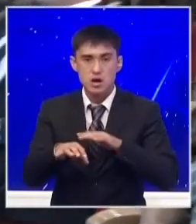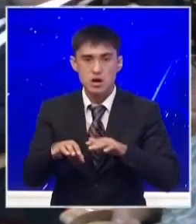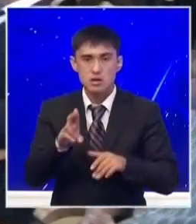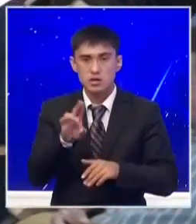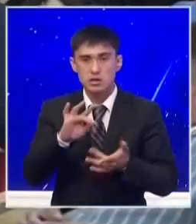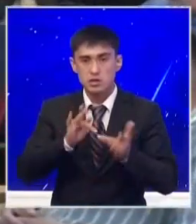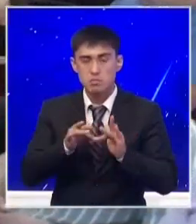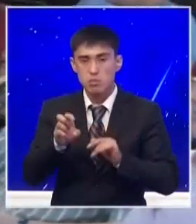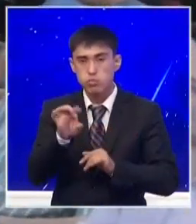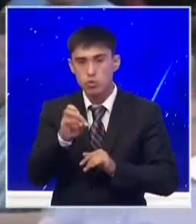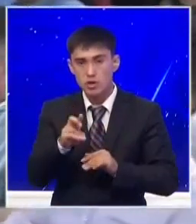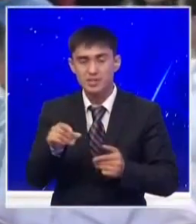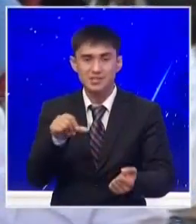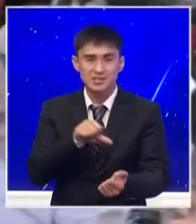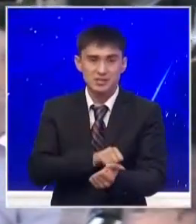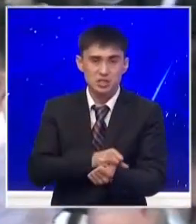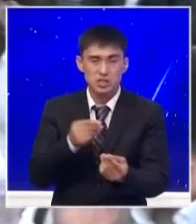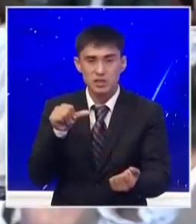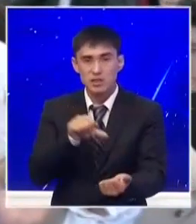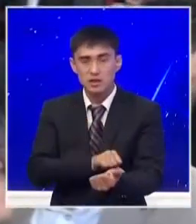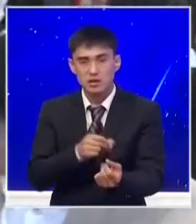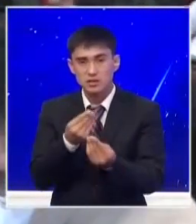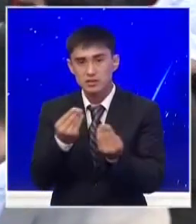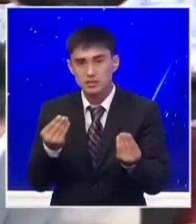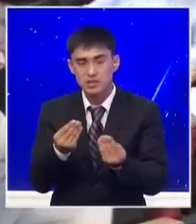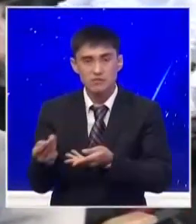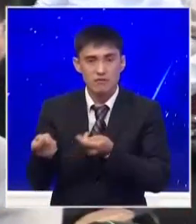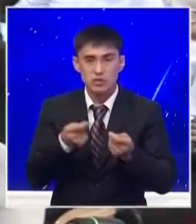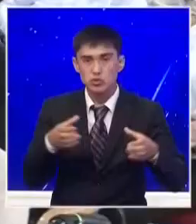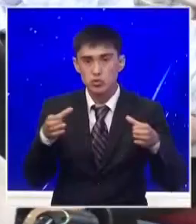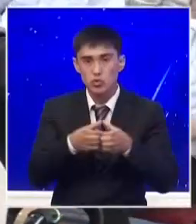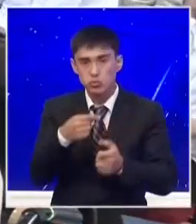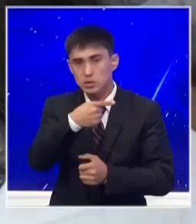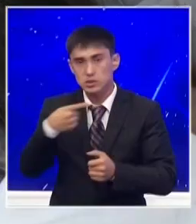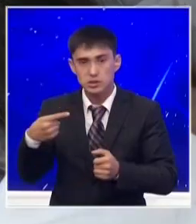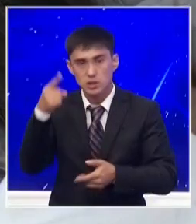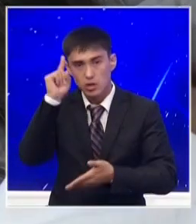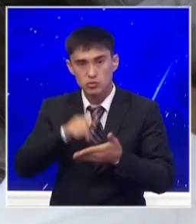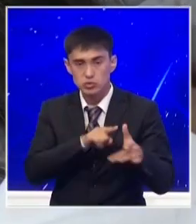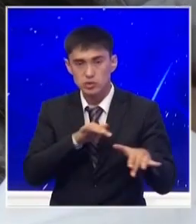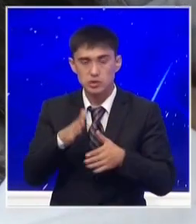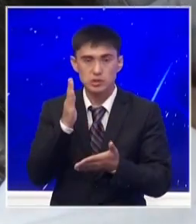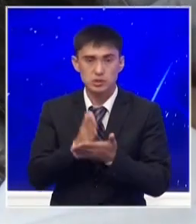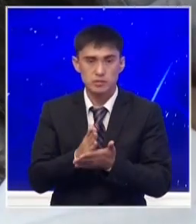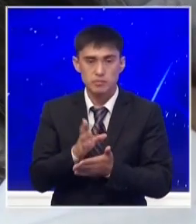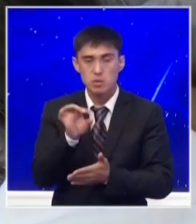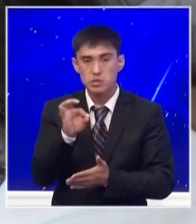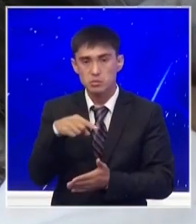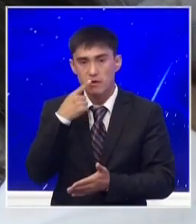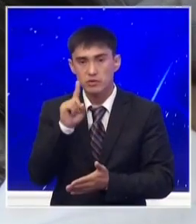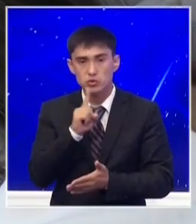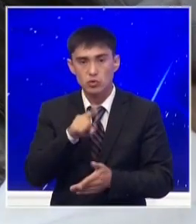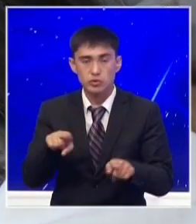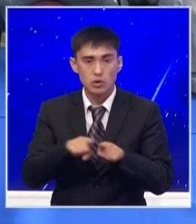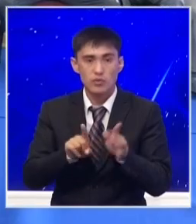продажа синтетических наркотических средств, а также вовлечение в группу деструктивных религиозных течений. Бейбыт Исабаев отметил,